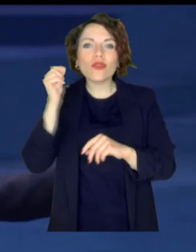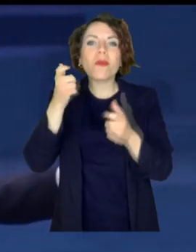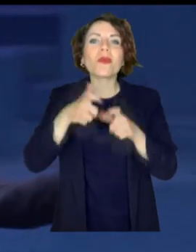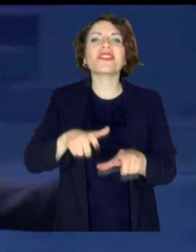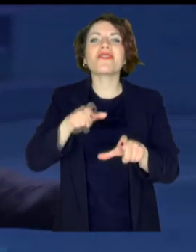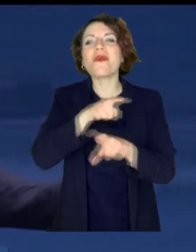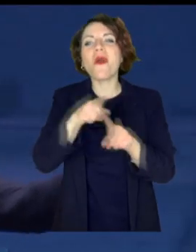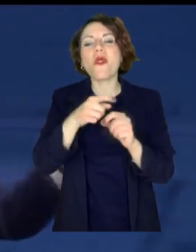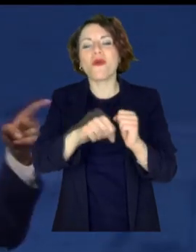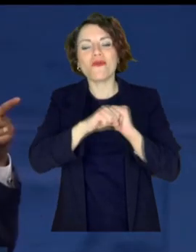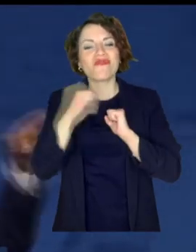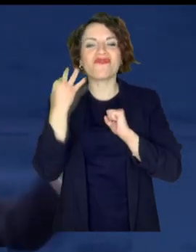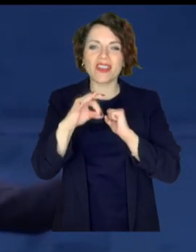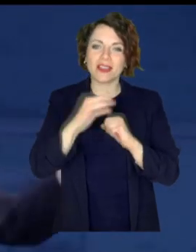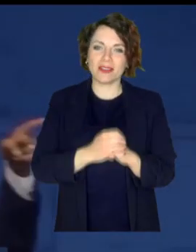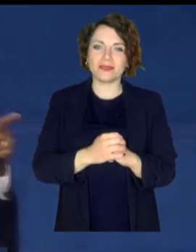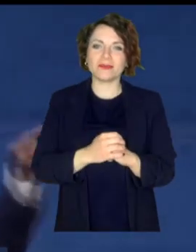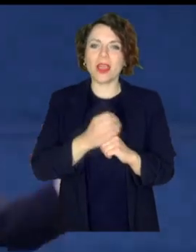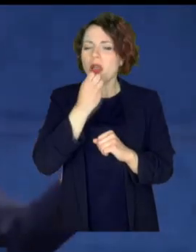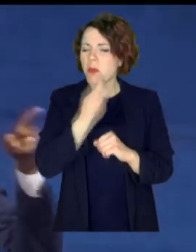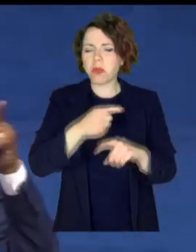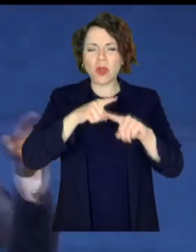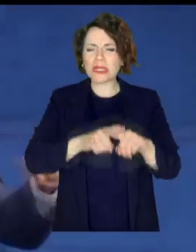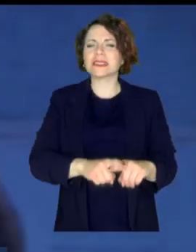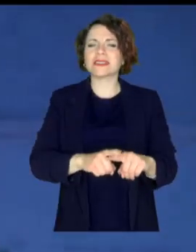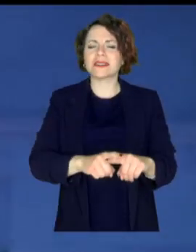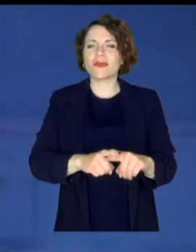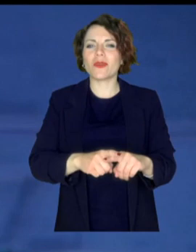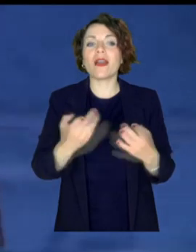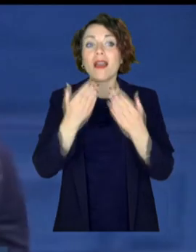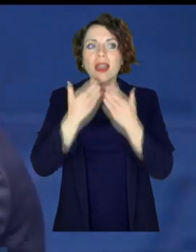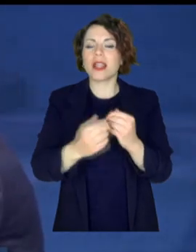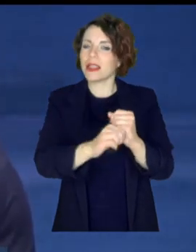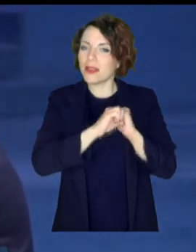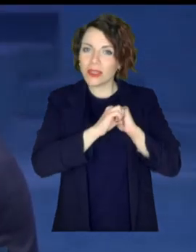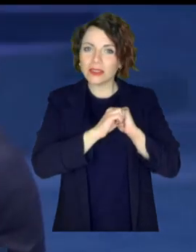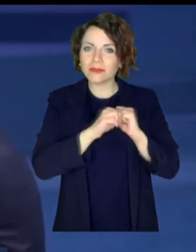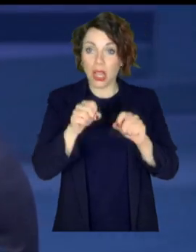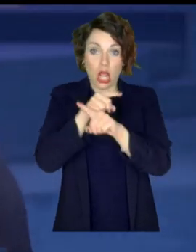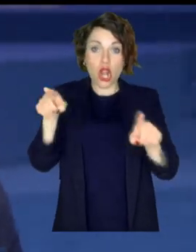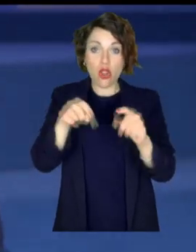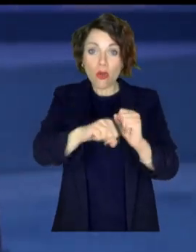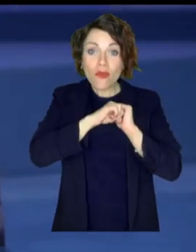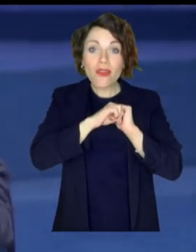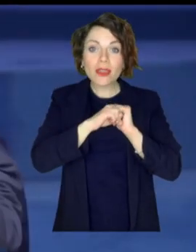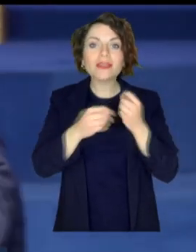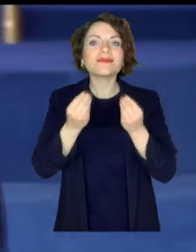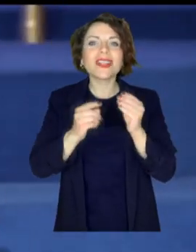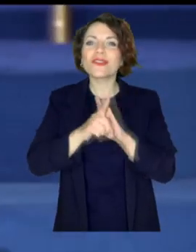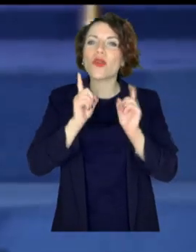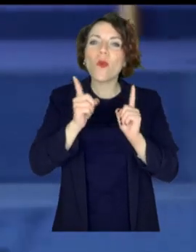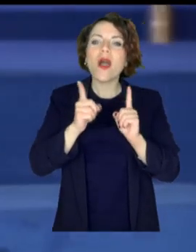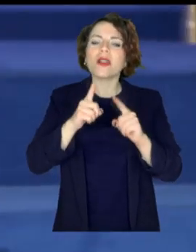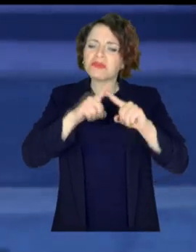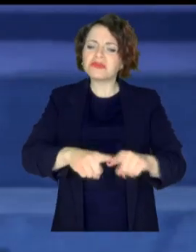fede. Dice che fu resa buona testimonianza di loro per fede. La loro fede fece sì che la testimonianza di loro